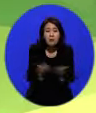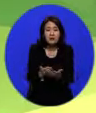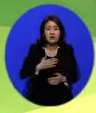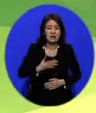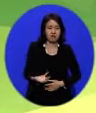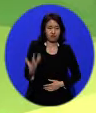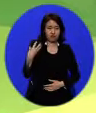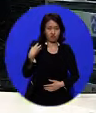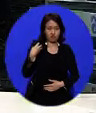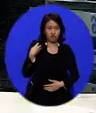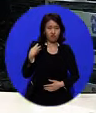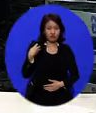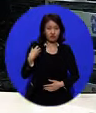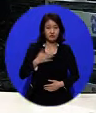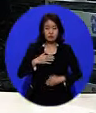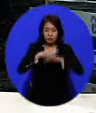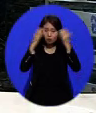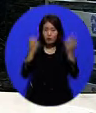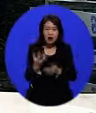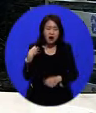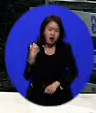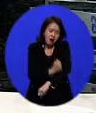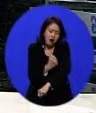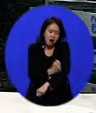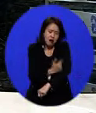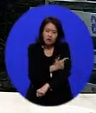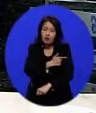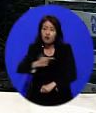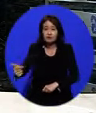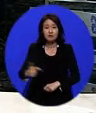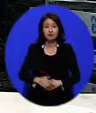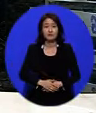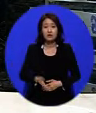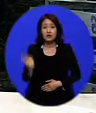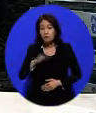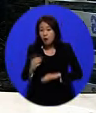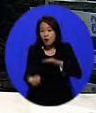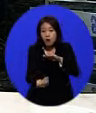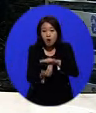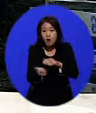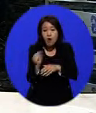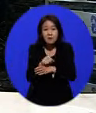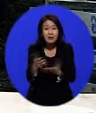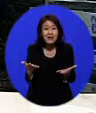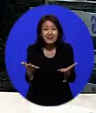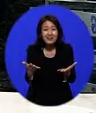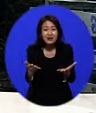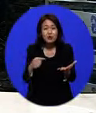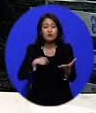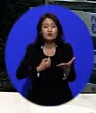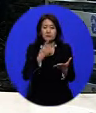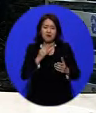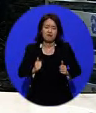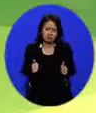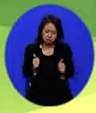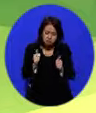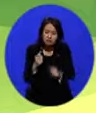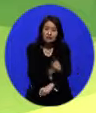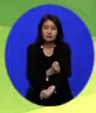합니다. 자기가 다 해. 고생은 엄청 하지. 근데 성과는 안 나. 혼자만 열심히 하는